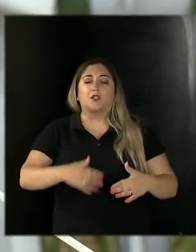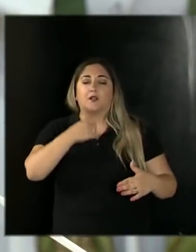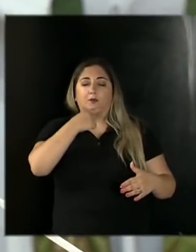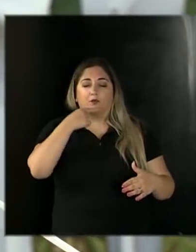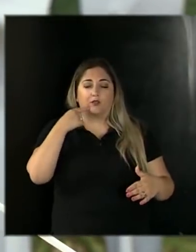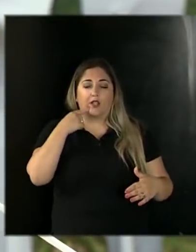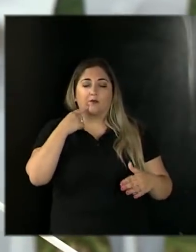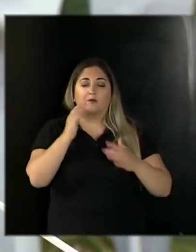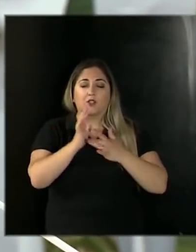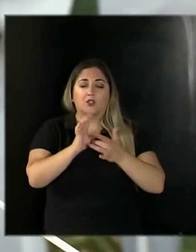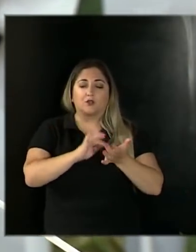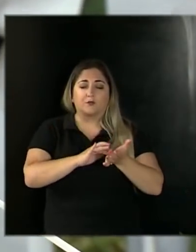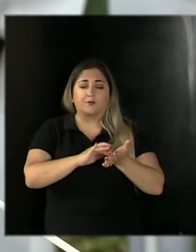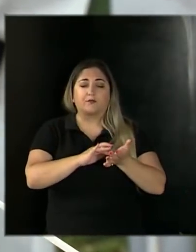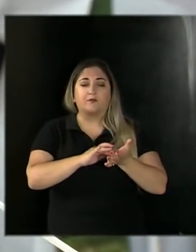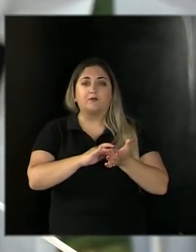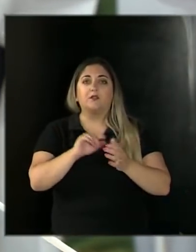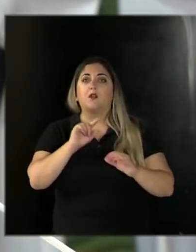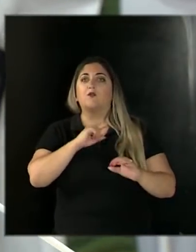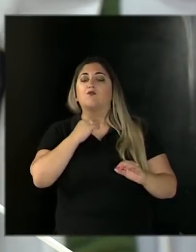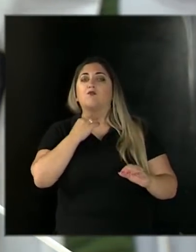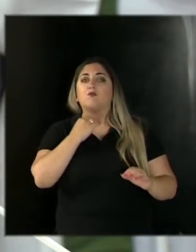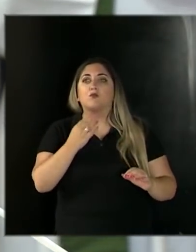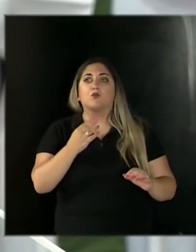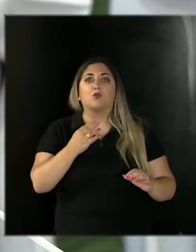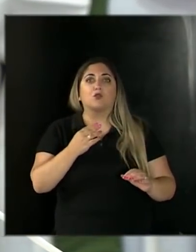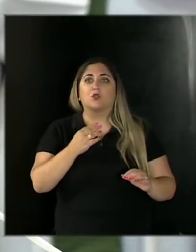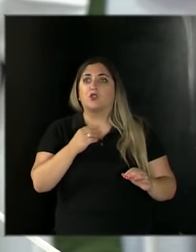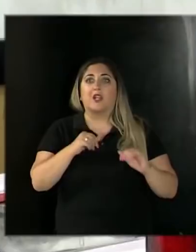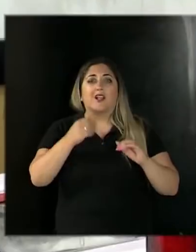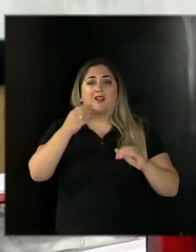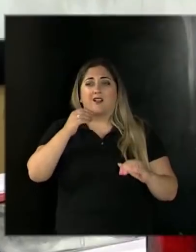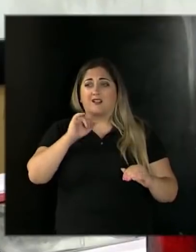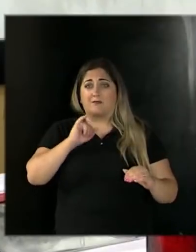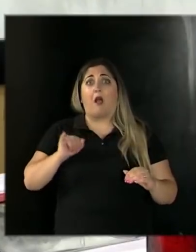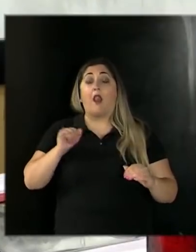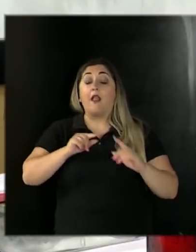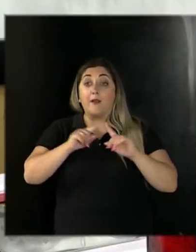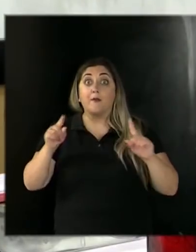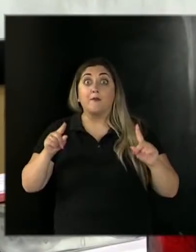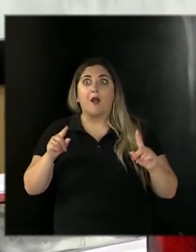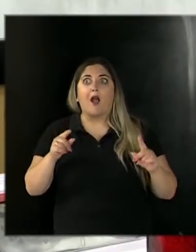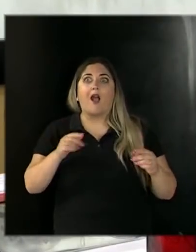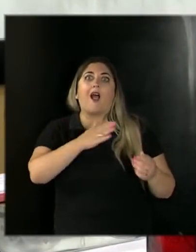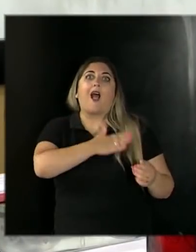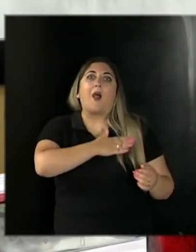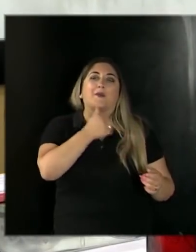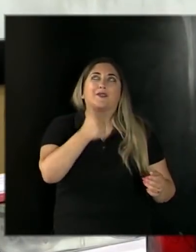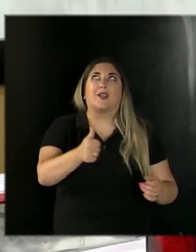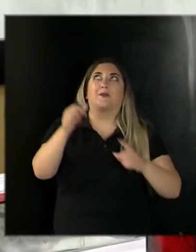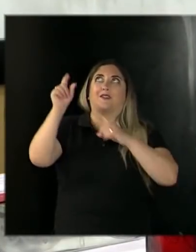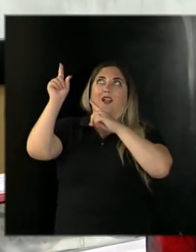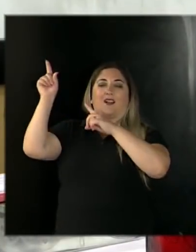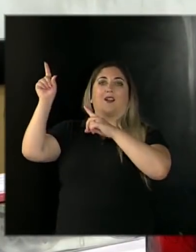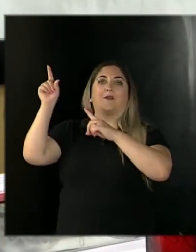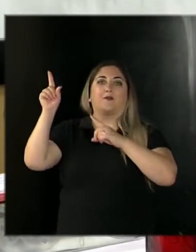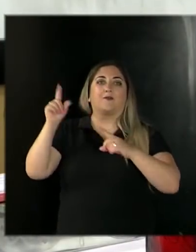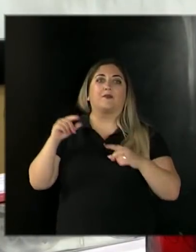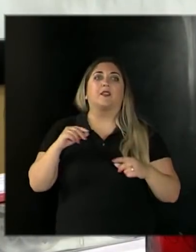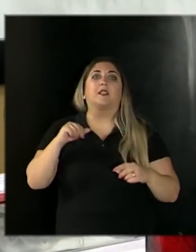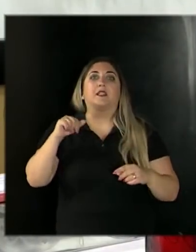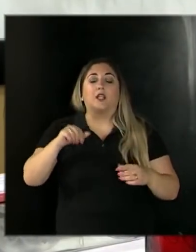d-demm tiegħek ma tkunx il-kundanna tiegħi. Iżda l-ħniena tiegħek tkun